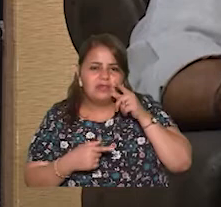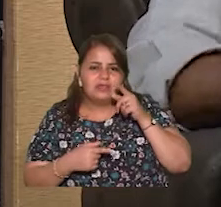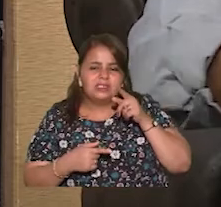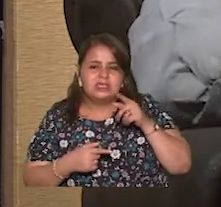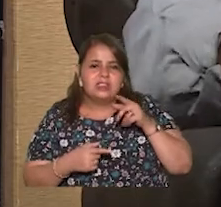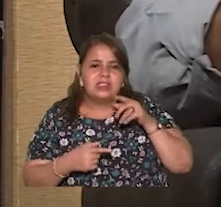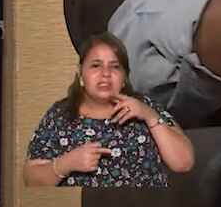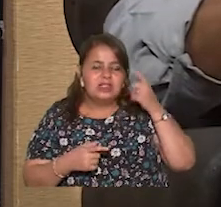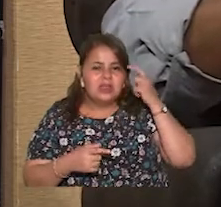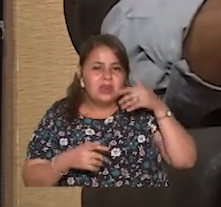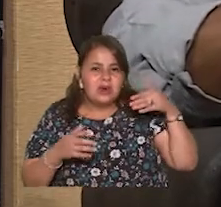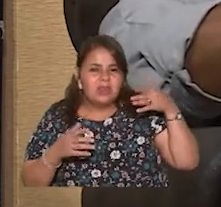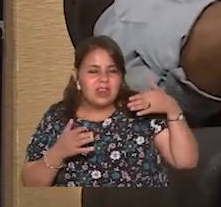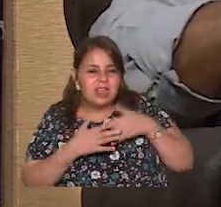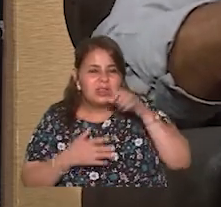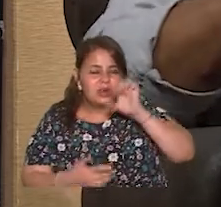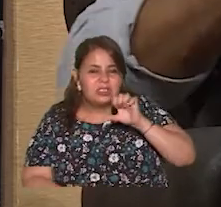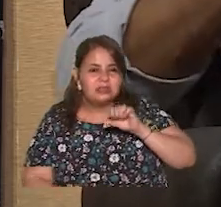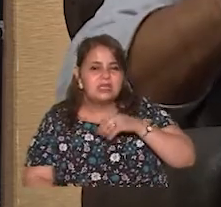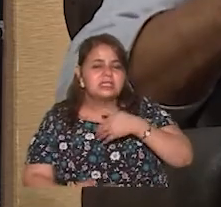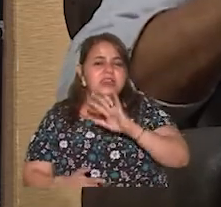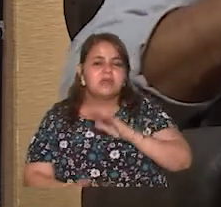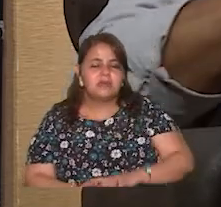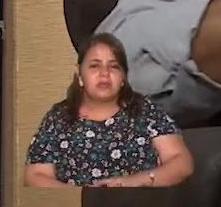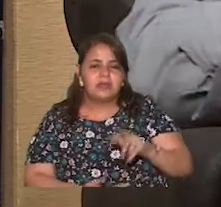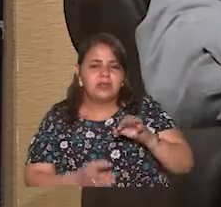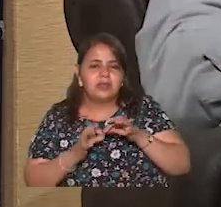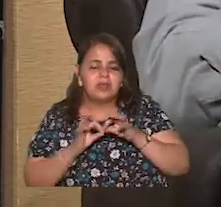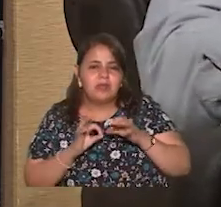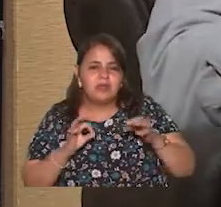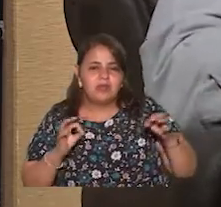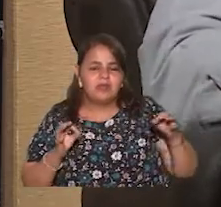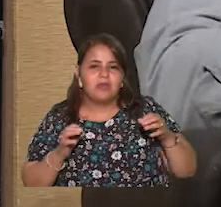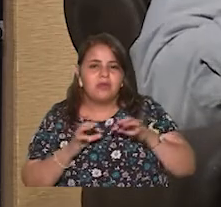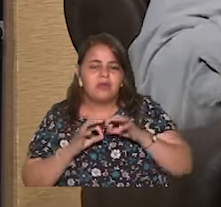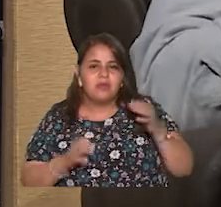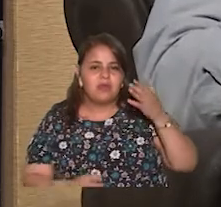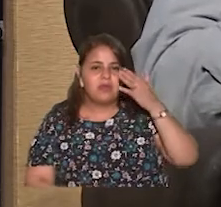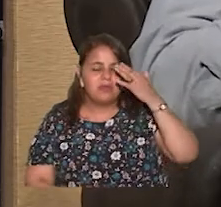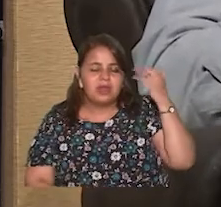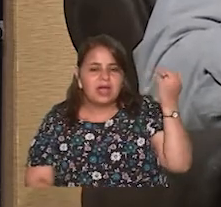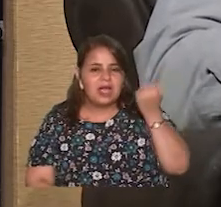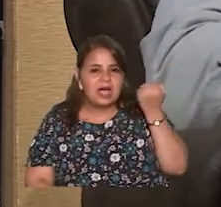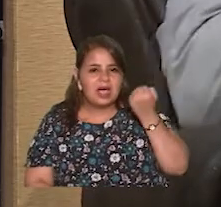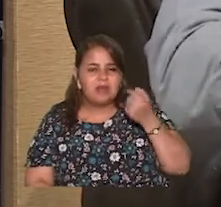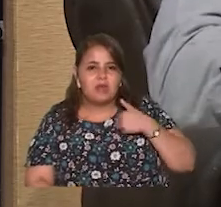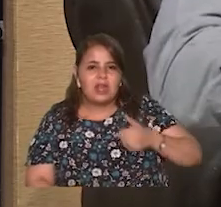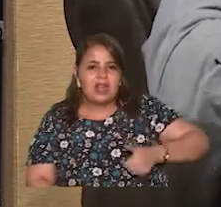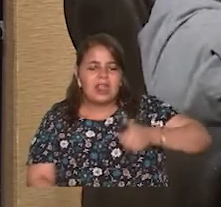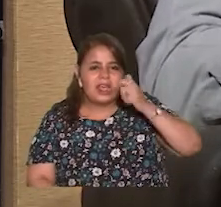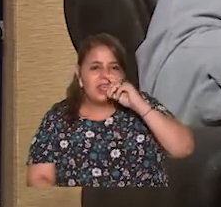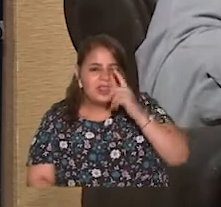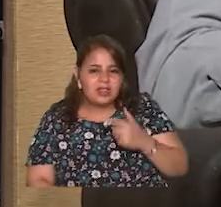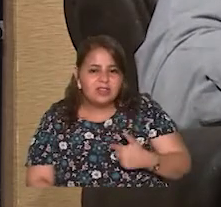كويسه. فارجع تاني واقول لك ان المفهوم ده بتاع ان انا اكون حكيم وناضج وناجح النفس ده من